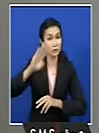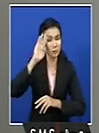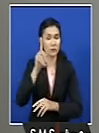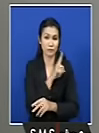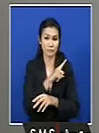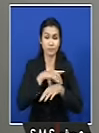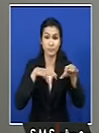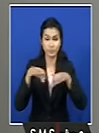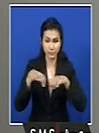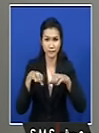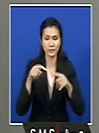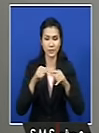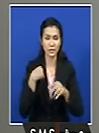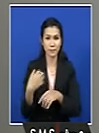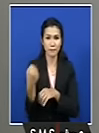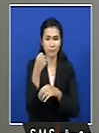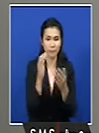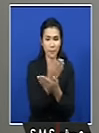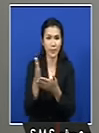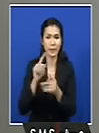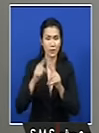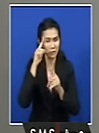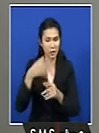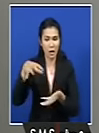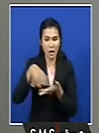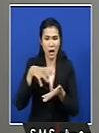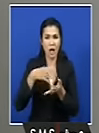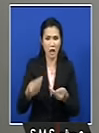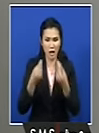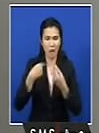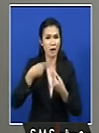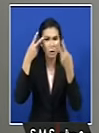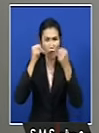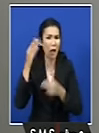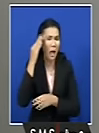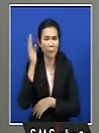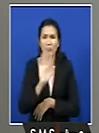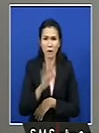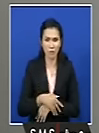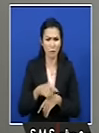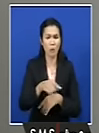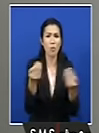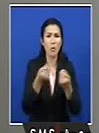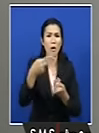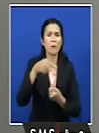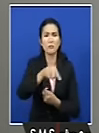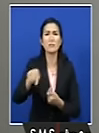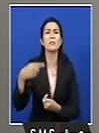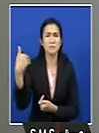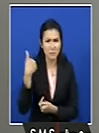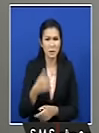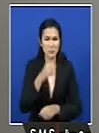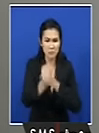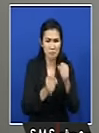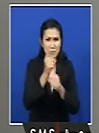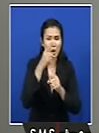ำเนินการและการแบ่งอำนาจเป็นทอดๆนี่ไม่จำเป็นต้องรายงานนายกรัฐมนตรีนายกบอกลูกหลานคนอื่นก็เข้ามาทุกปีแต่ละปีรับ